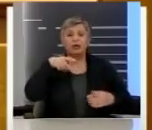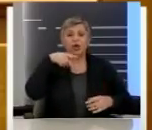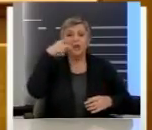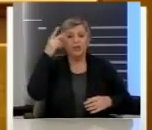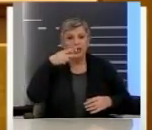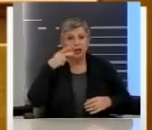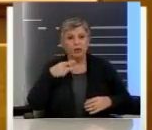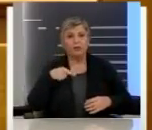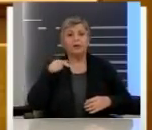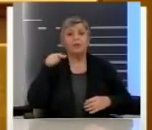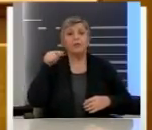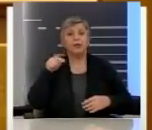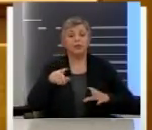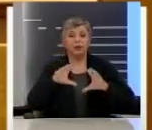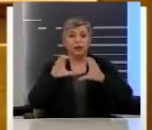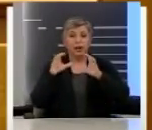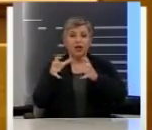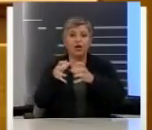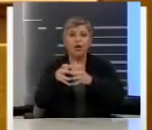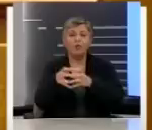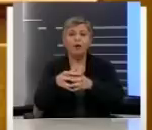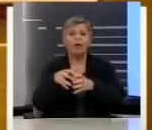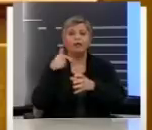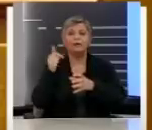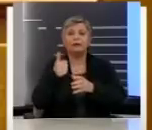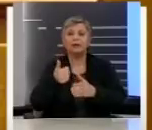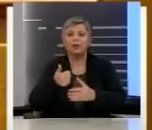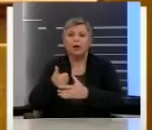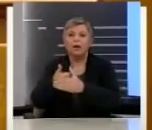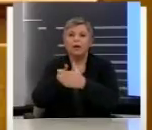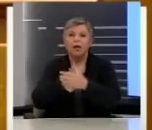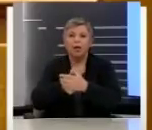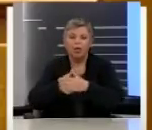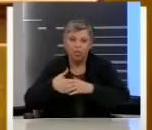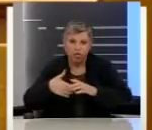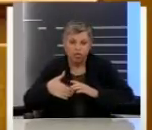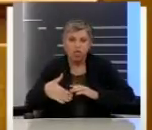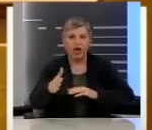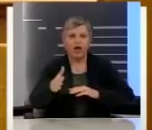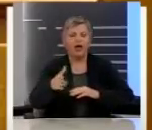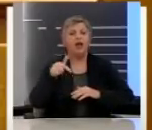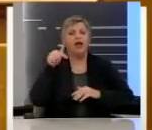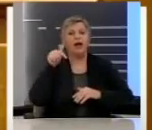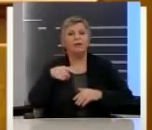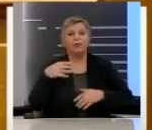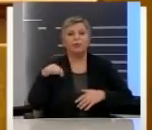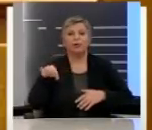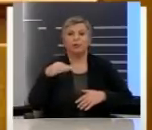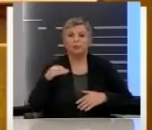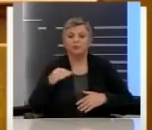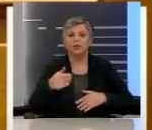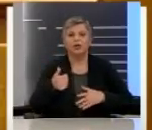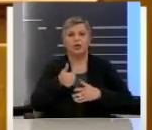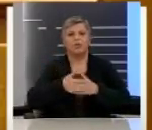που τελούν σε διαρκή κίνδυνο αποκλεισμού. Για τους αδύναμους και τις μειοψηφίες.